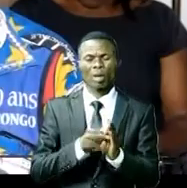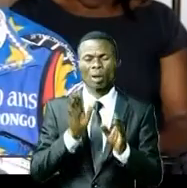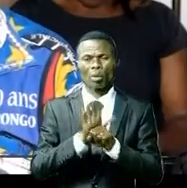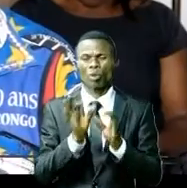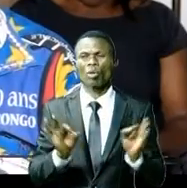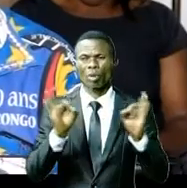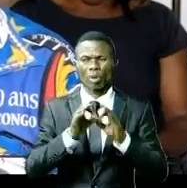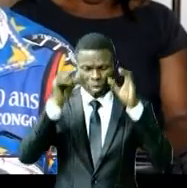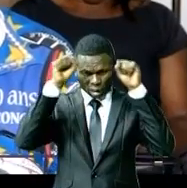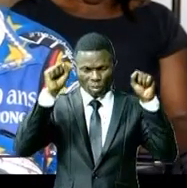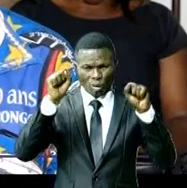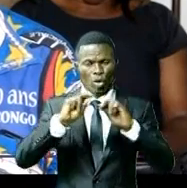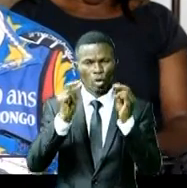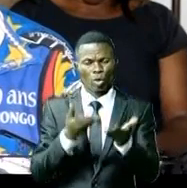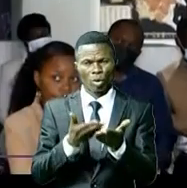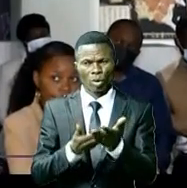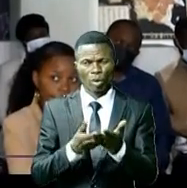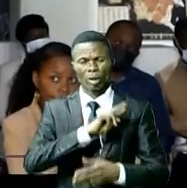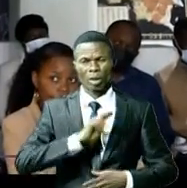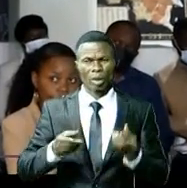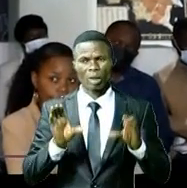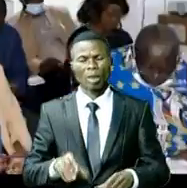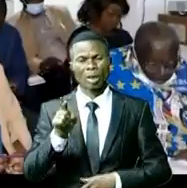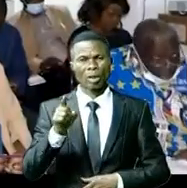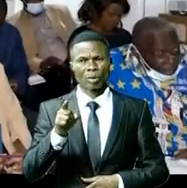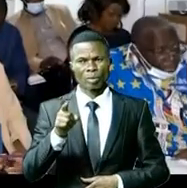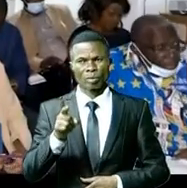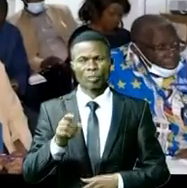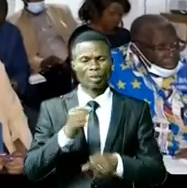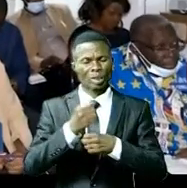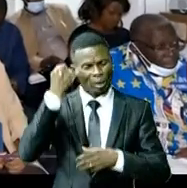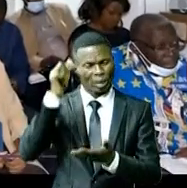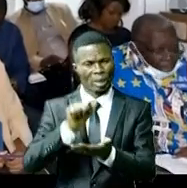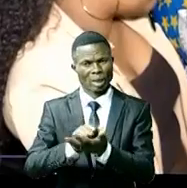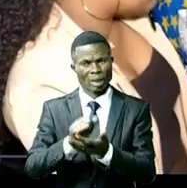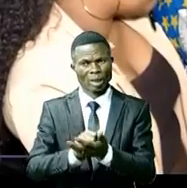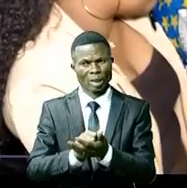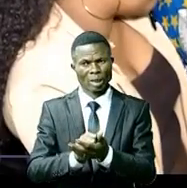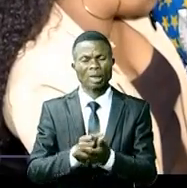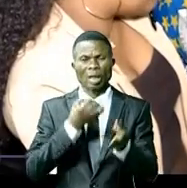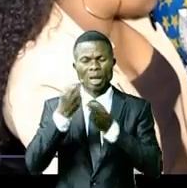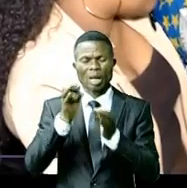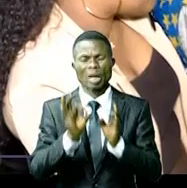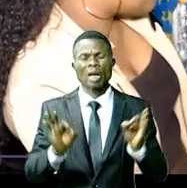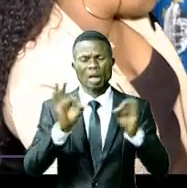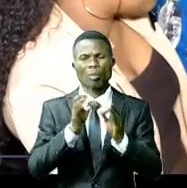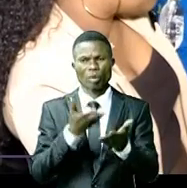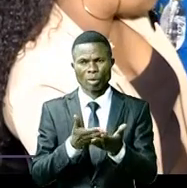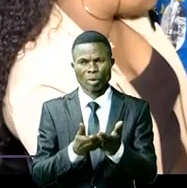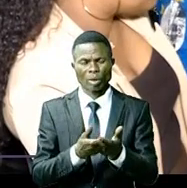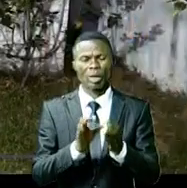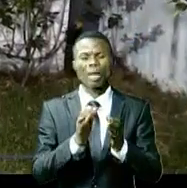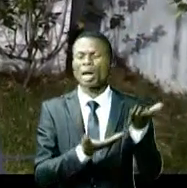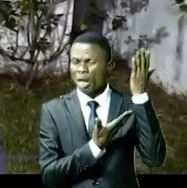important. Le président du chapter alumni RDC, Eric Kalala, qui a initié cette activité, en souligne bien l'importance. Le plus important,